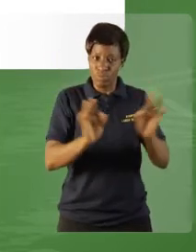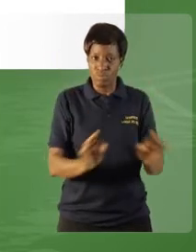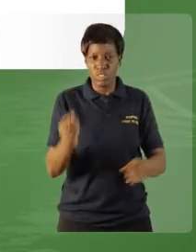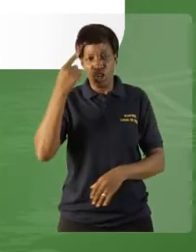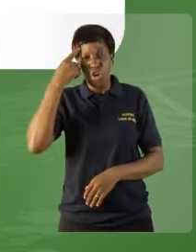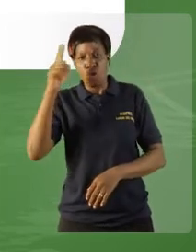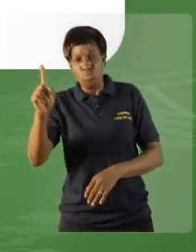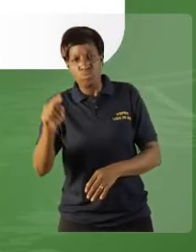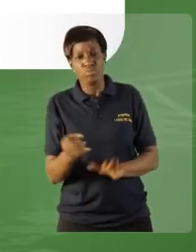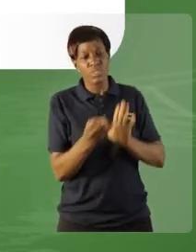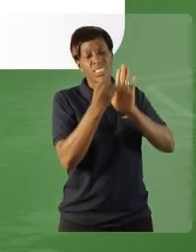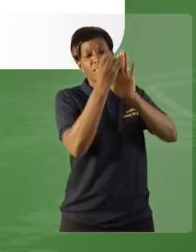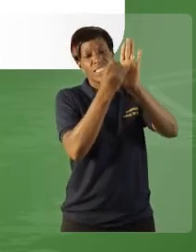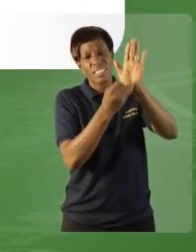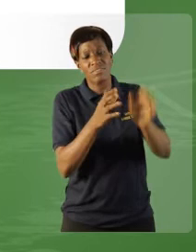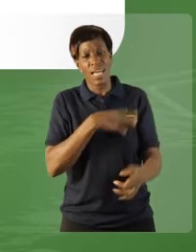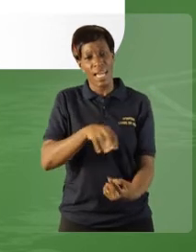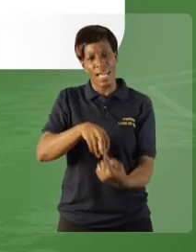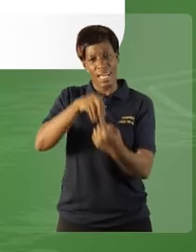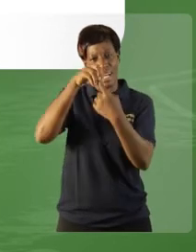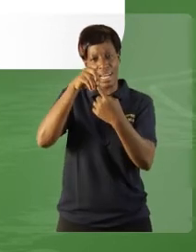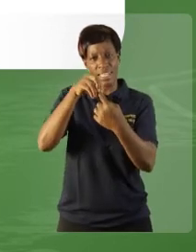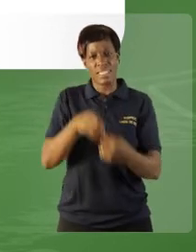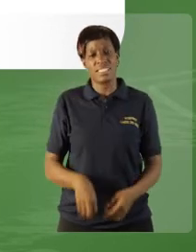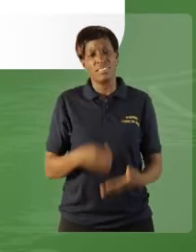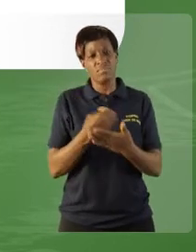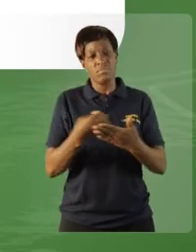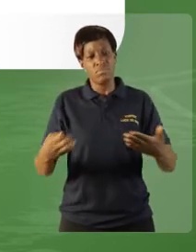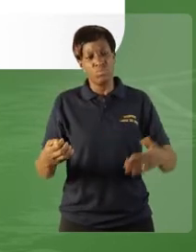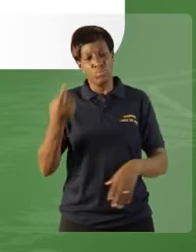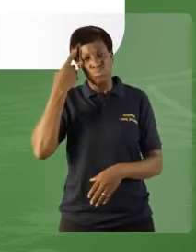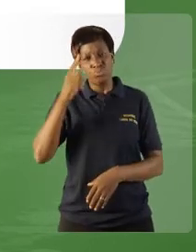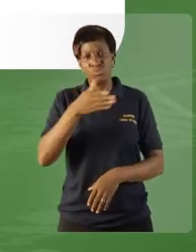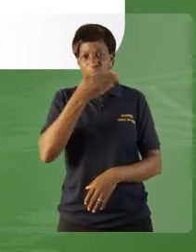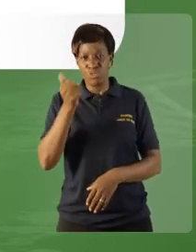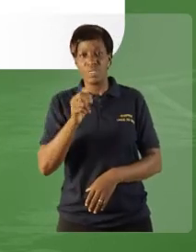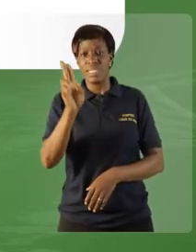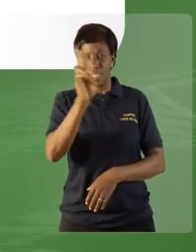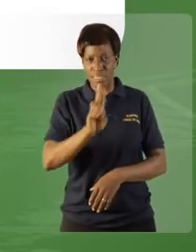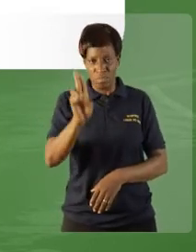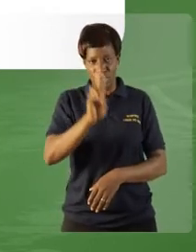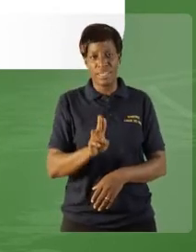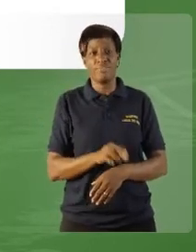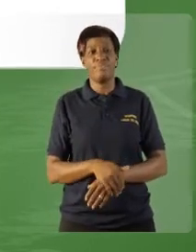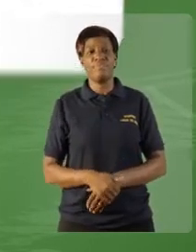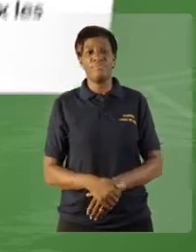pour identifier et caractériser ces outils afin de mieux les employer.